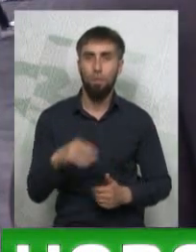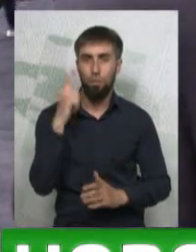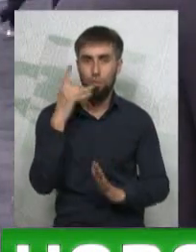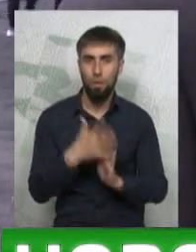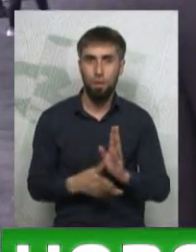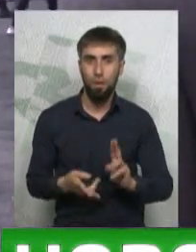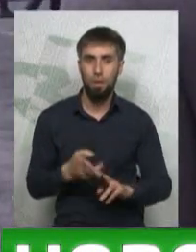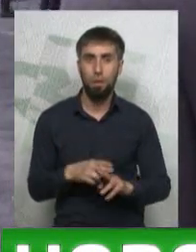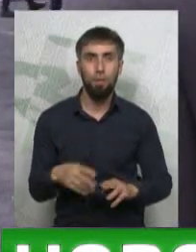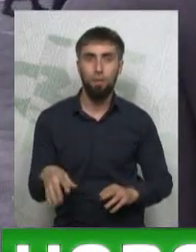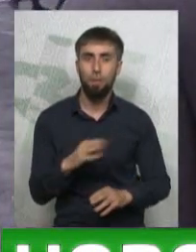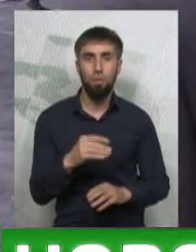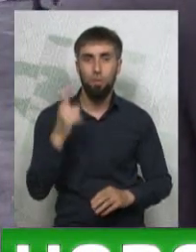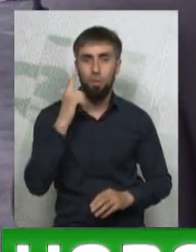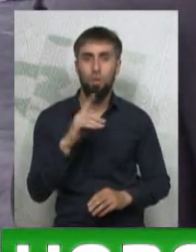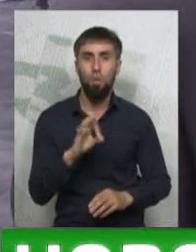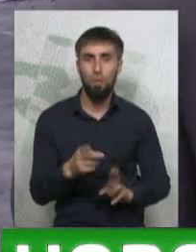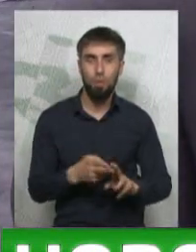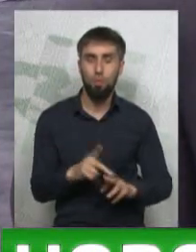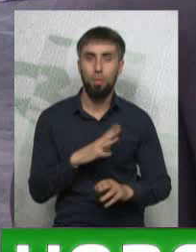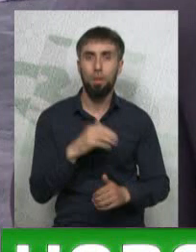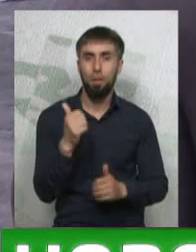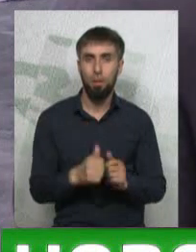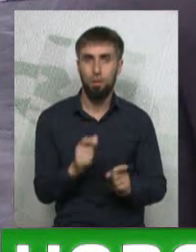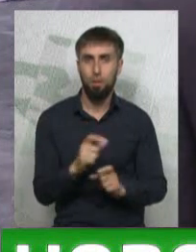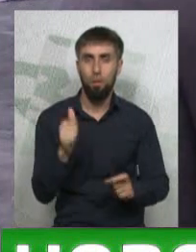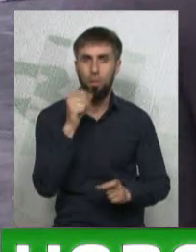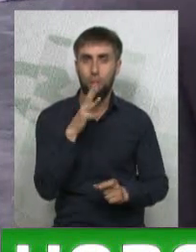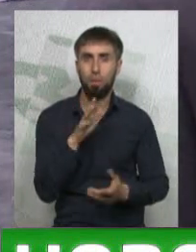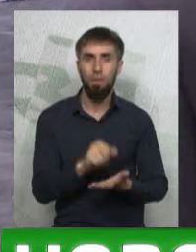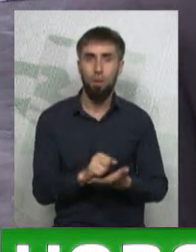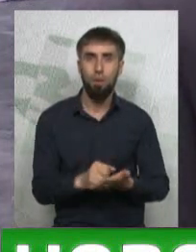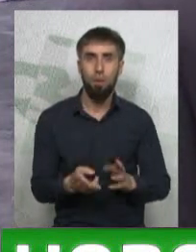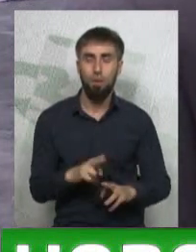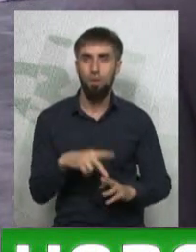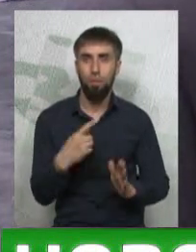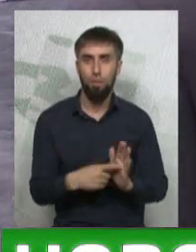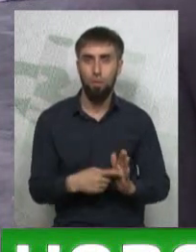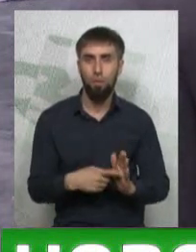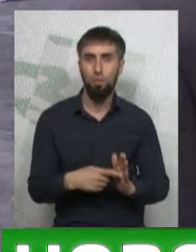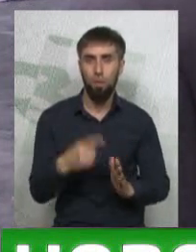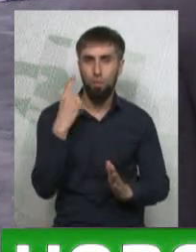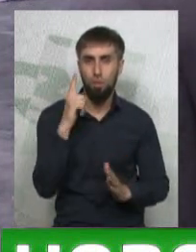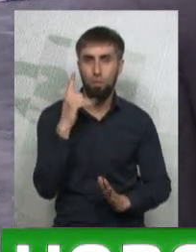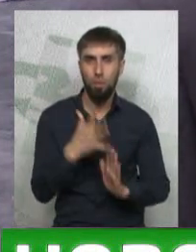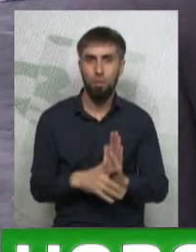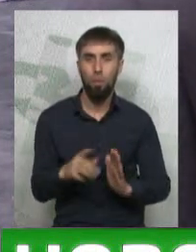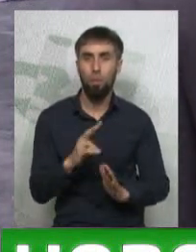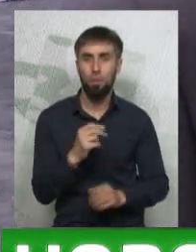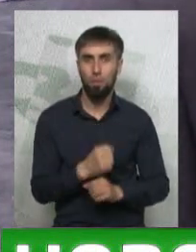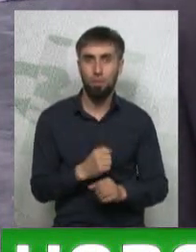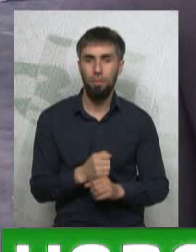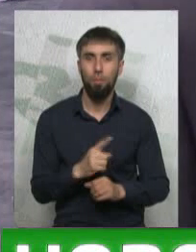это, все думали об этом, чтобы каждый человек, который занимается этим вопросом, одумался, понимал, что он